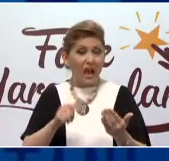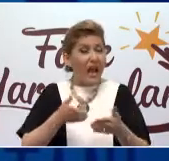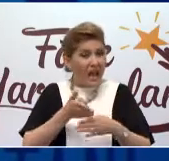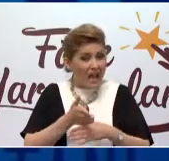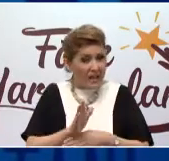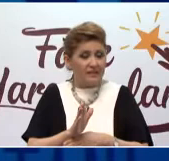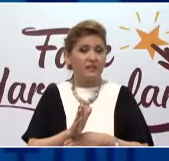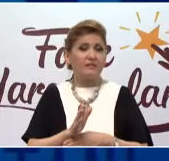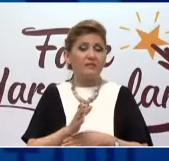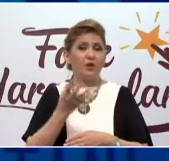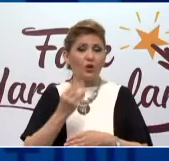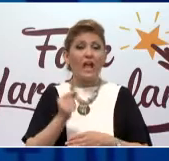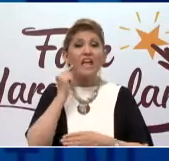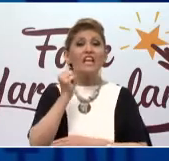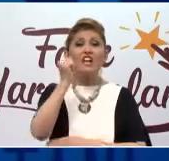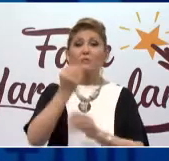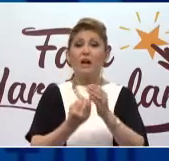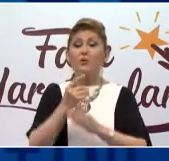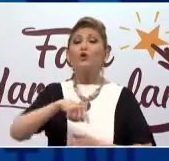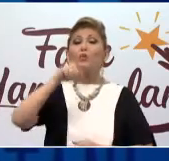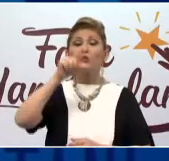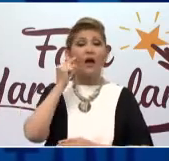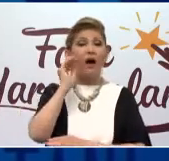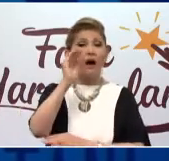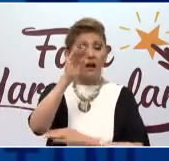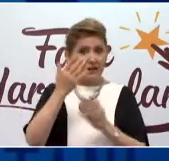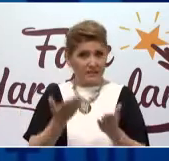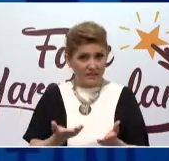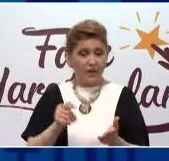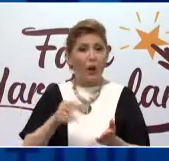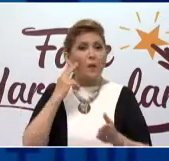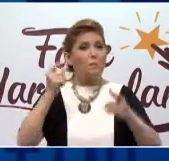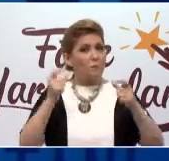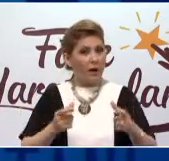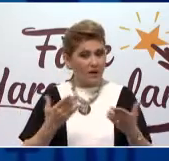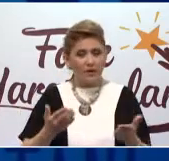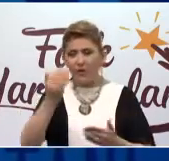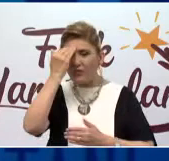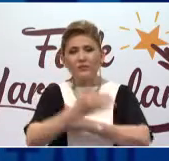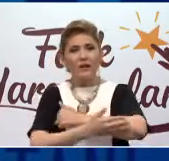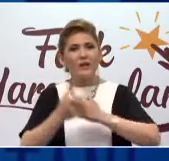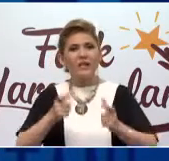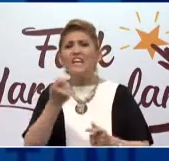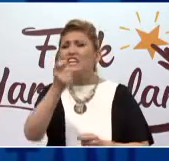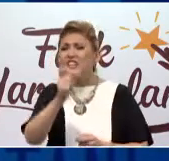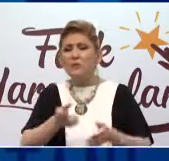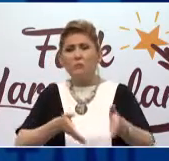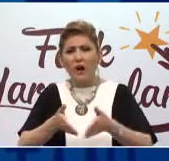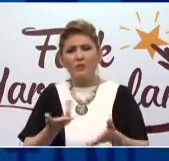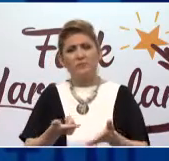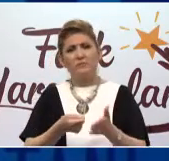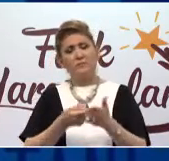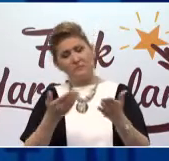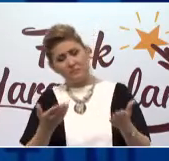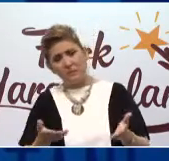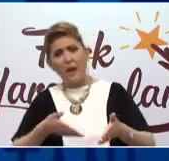olan yaşamı yaratan gündelik hayatın evet. akışı ve bu da mahallelerde, yoksul mahallelerde, işçi mahallelerinde bazen kriminal olduğu